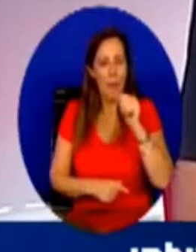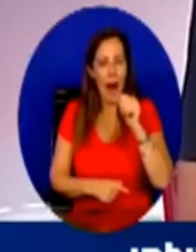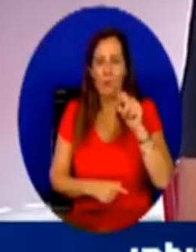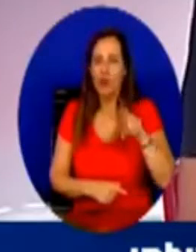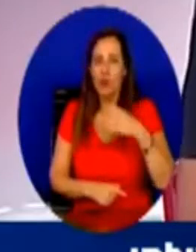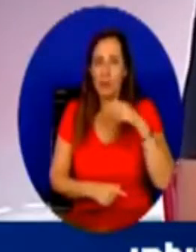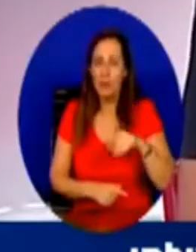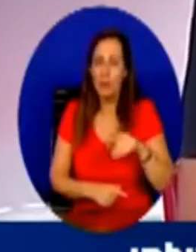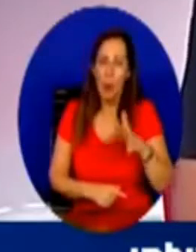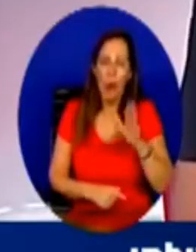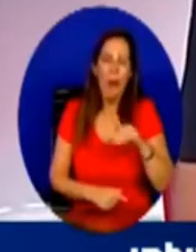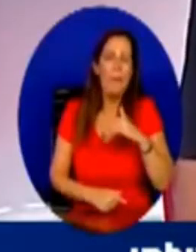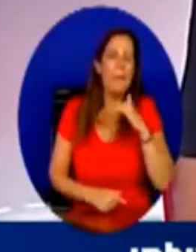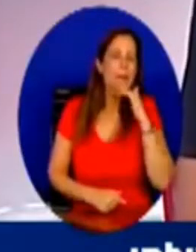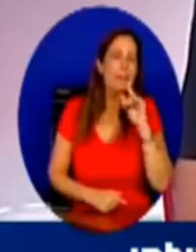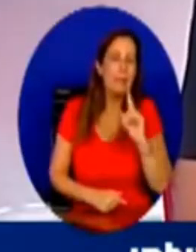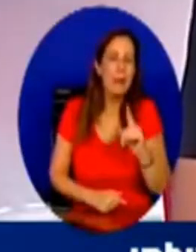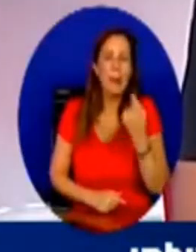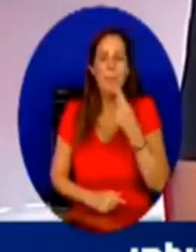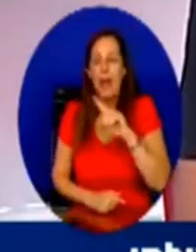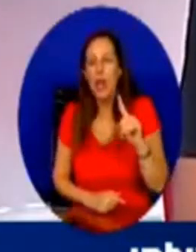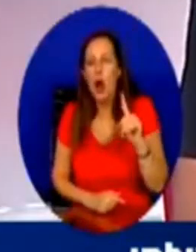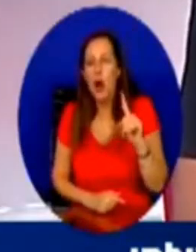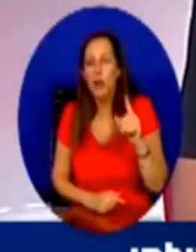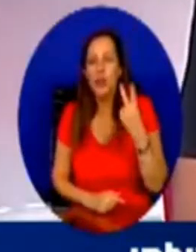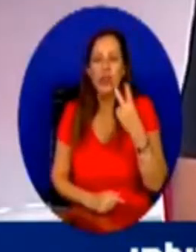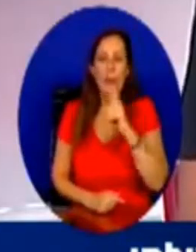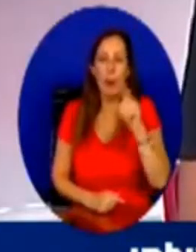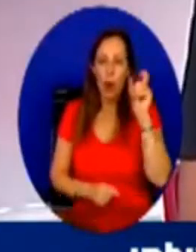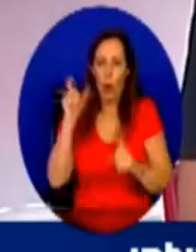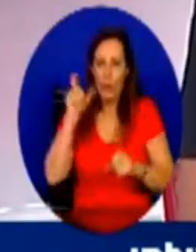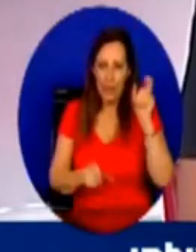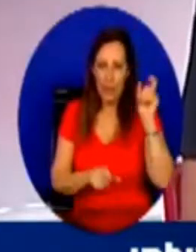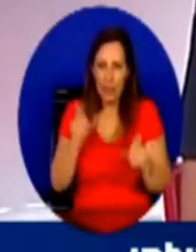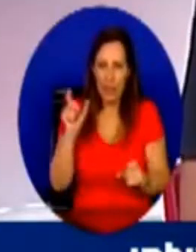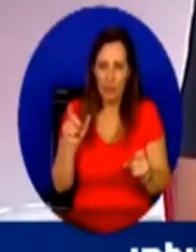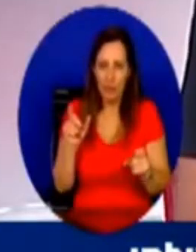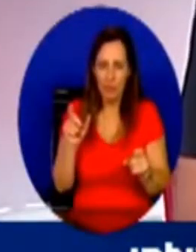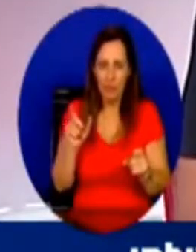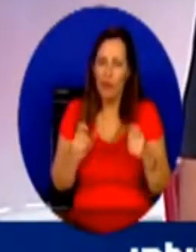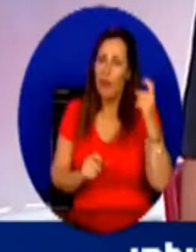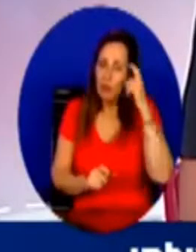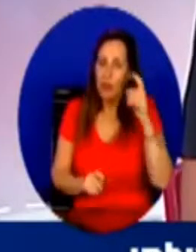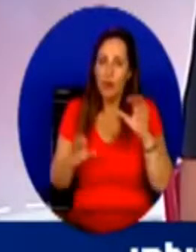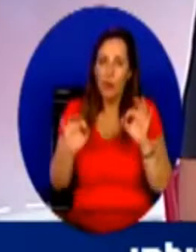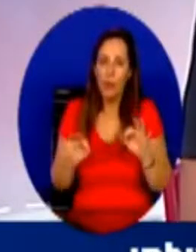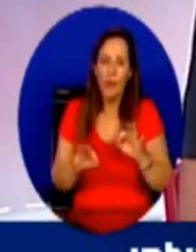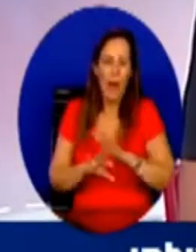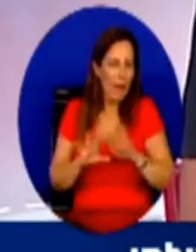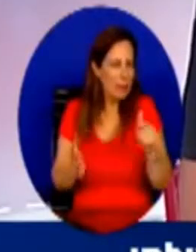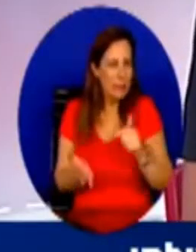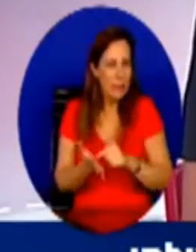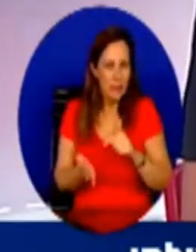שיש כאן, אולי הייתה מספיקה למיליון, מיליון, 2 מיליון איש, וחשבו שבאמת אין